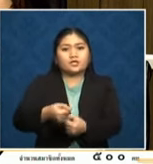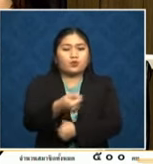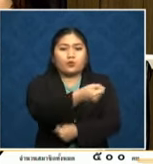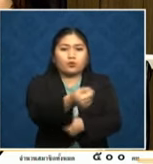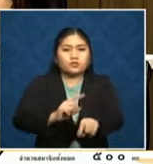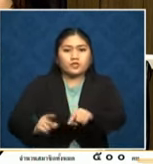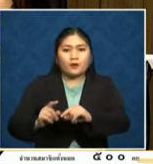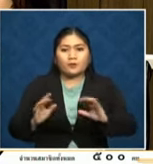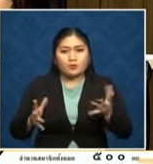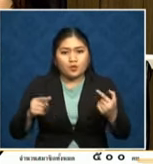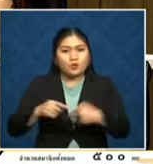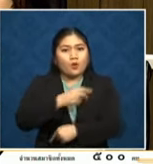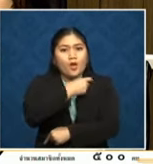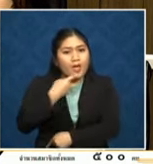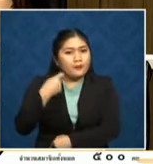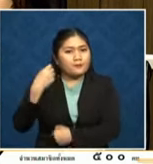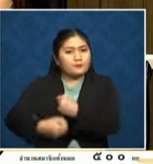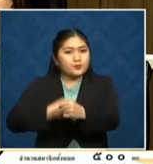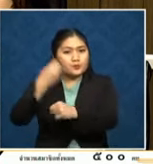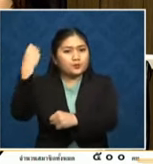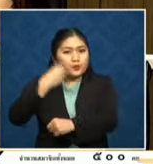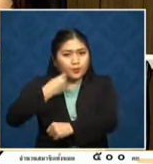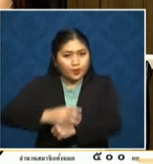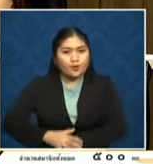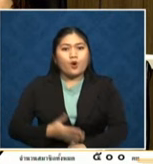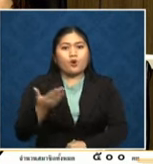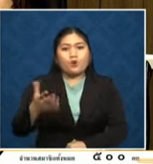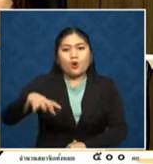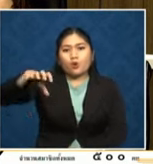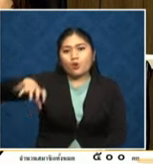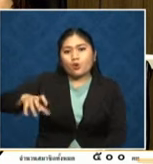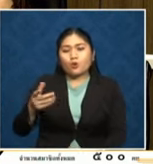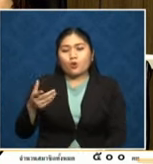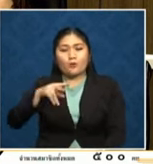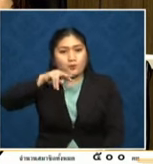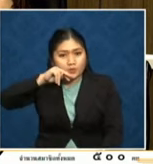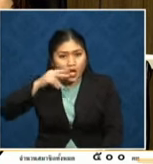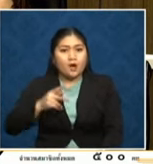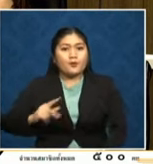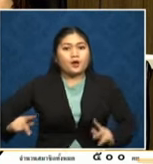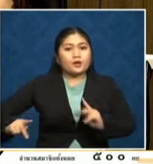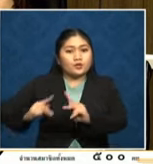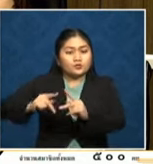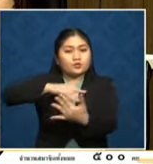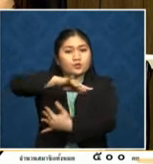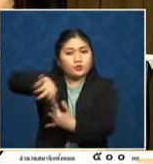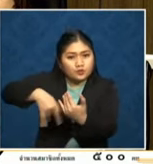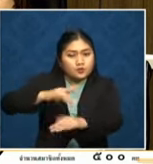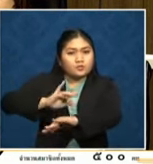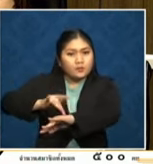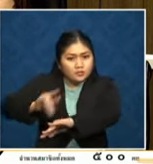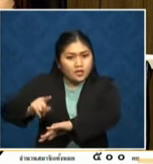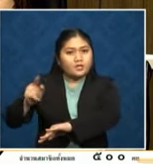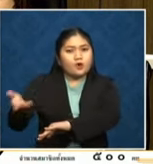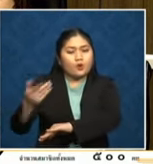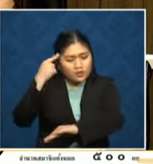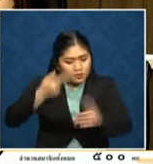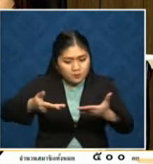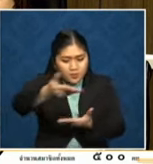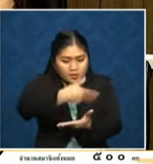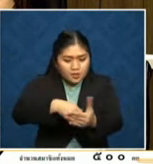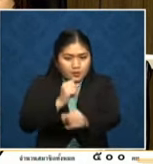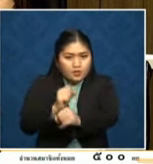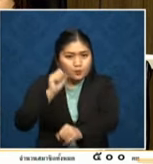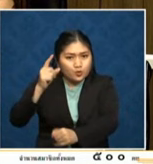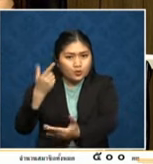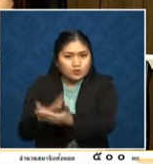ในช่วงหน้าแล้งเป็นประจำทุกปีค่ะขอให้กรมทรัพยากรน้ำกระทรวงทรัพยากรธรรมชาติและสิ่งแวดล้อมนะคะได้พิจารณาเร่งรัดจัด